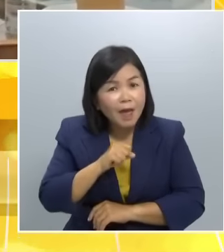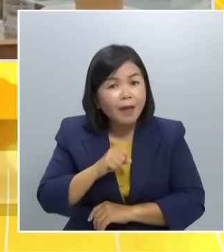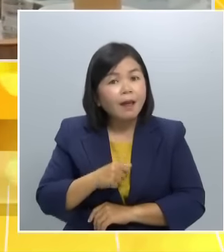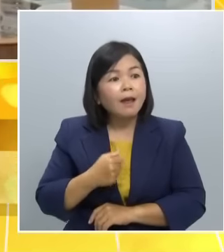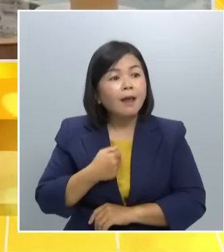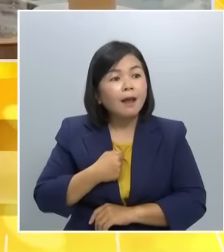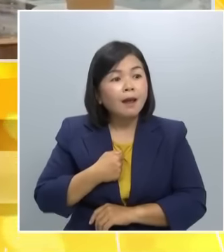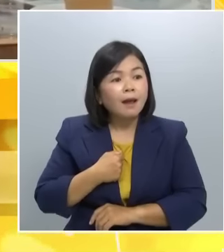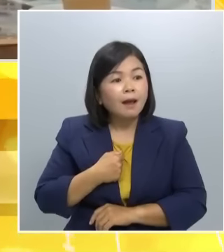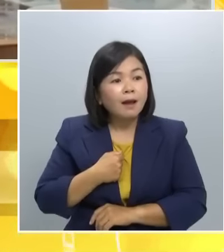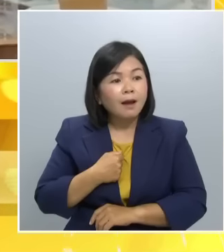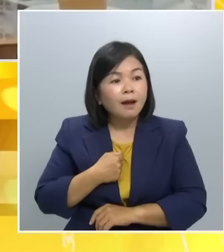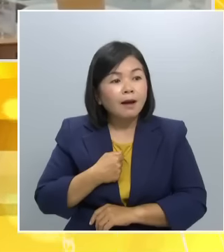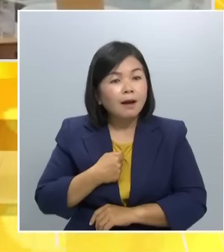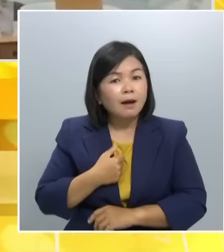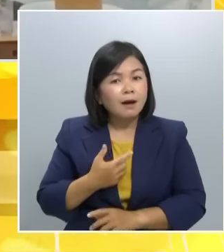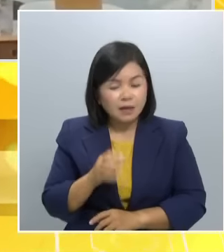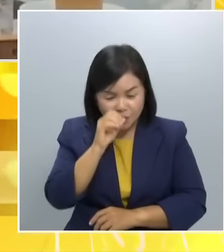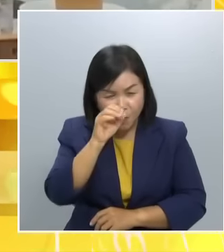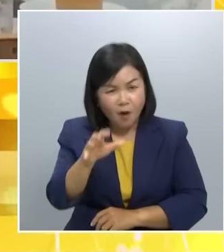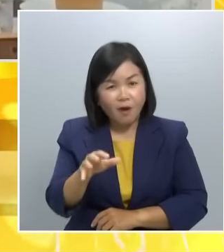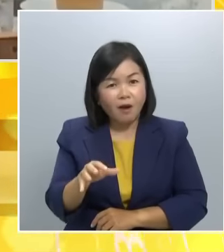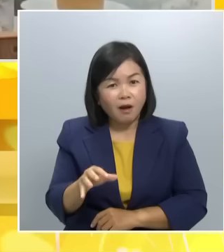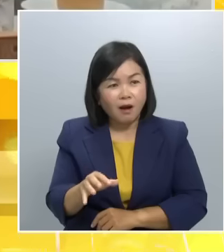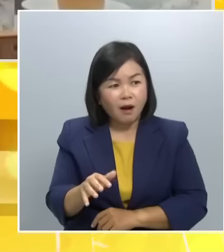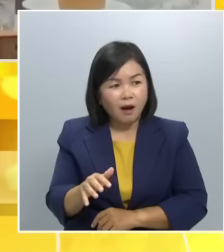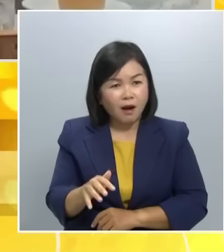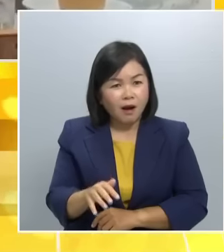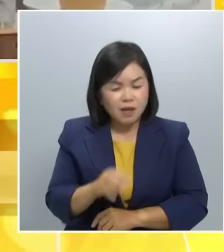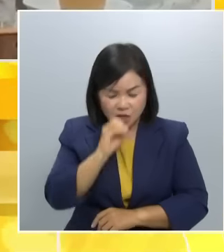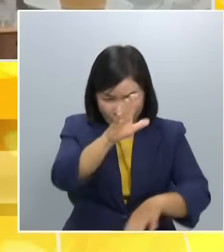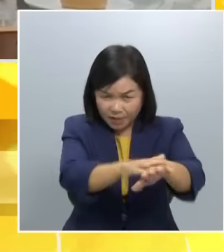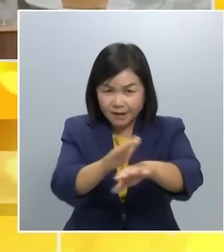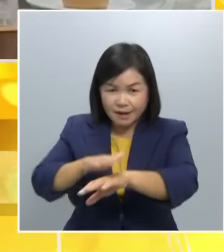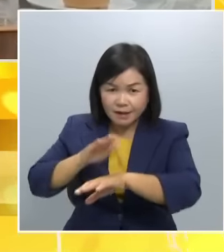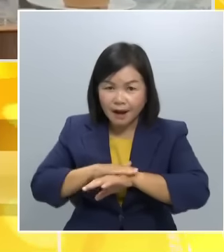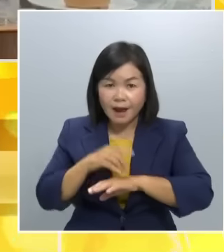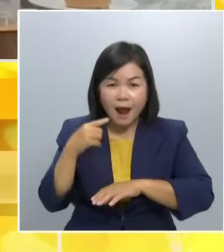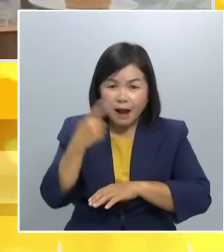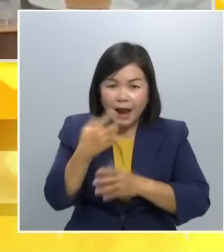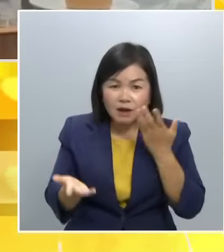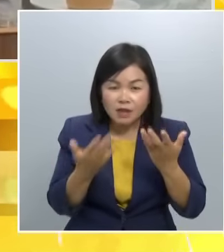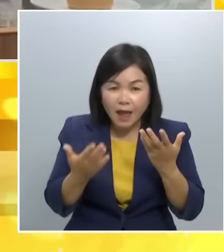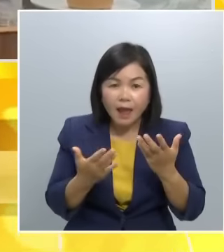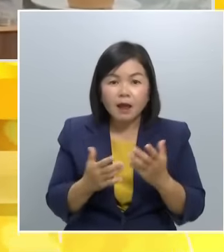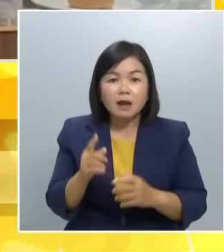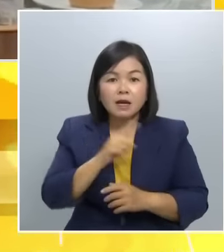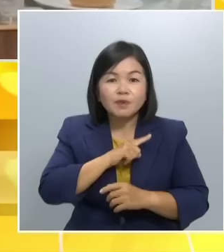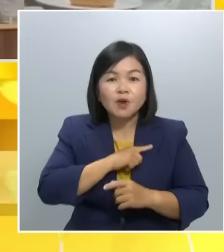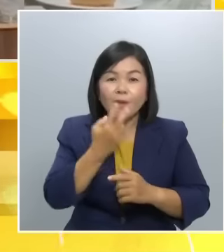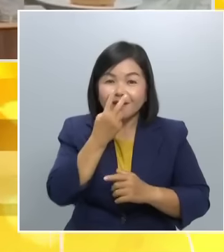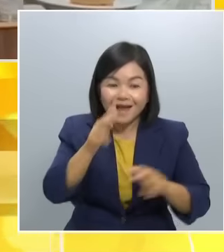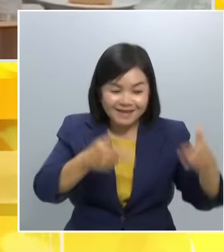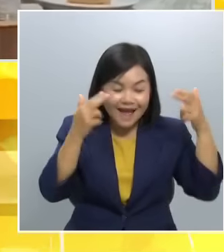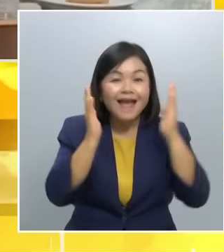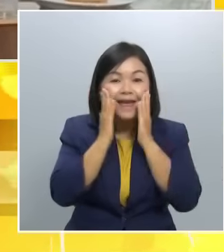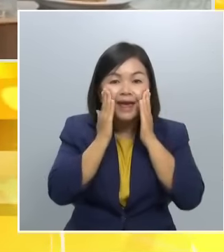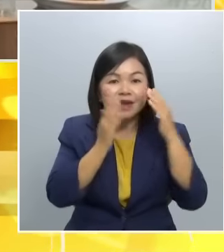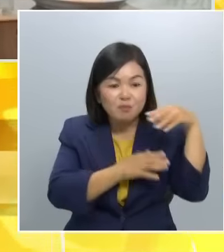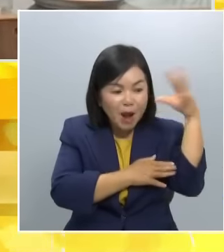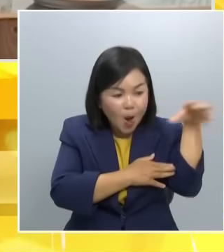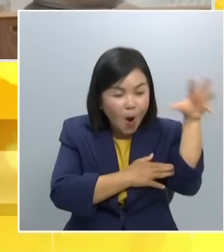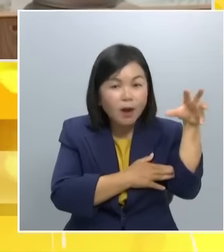วนอย่างที่บอกผมขอย้ำไอคนที่เป็นคนโทรหรือแสดงหน้าแสดงตาถ้าเกิด